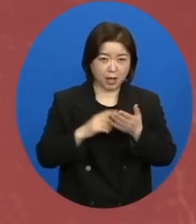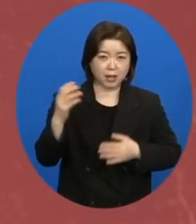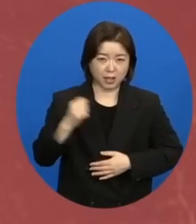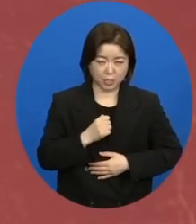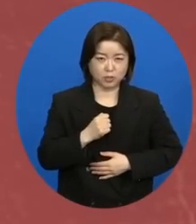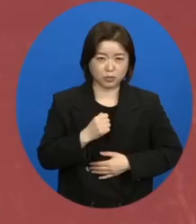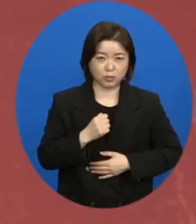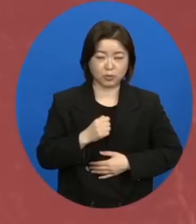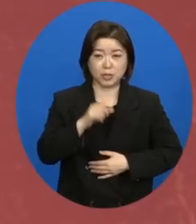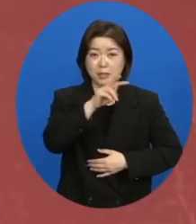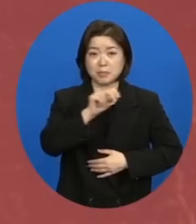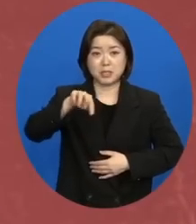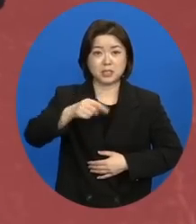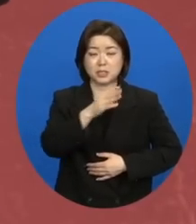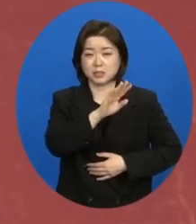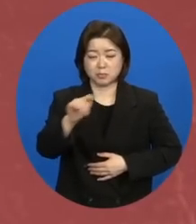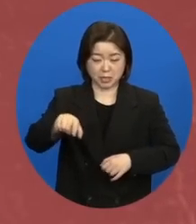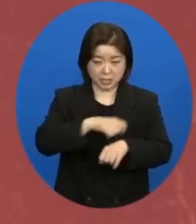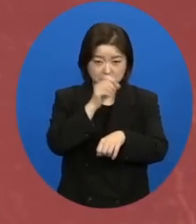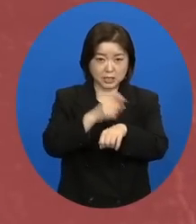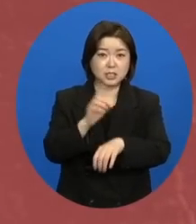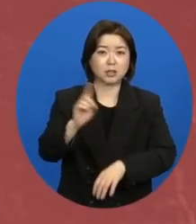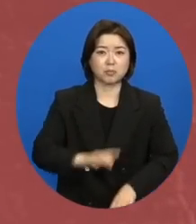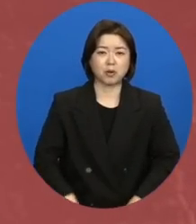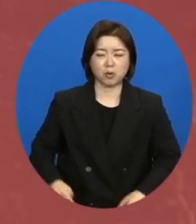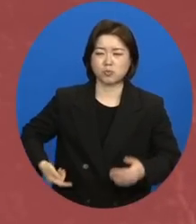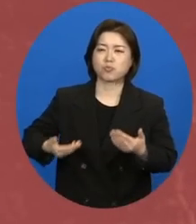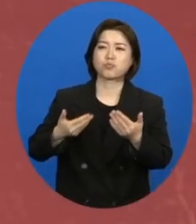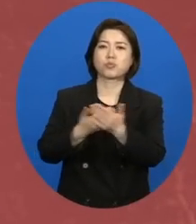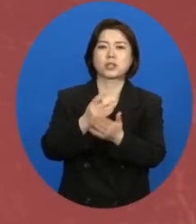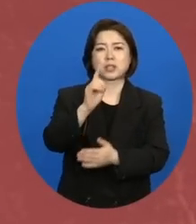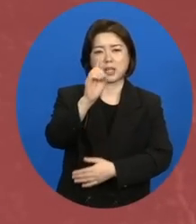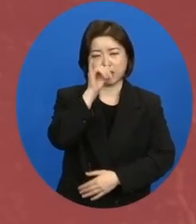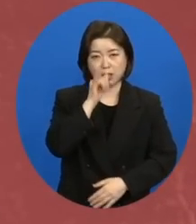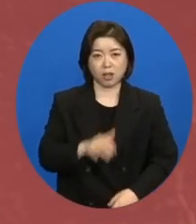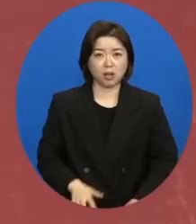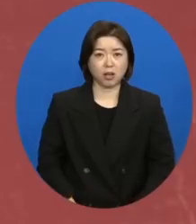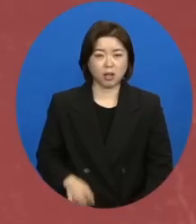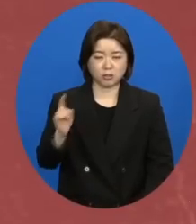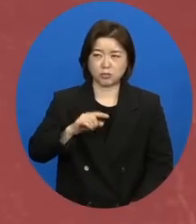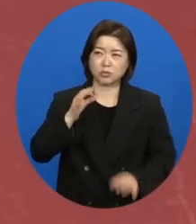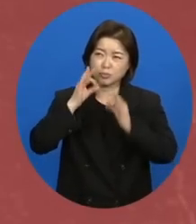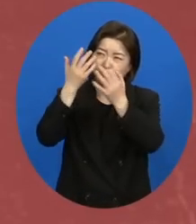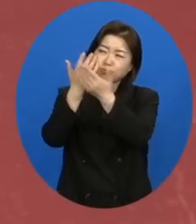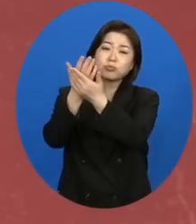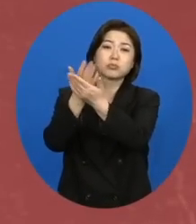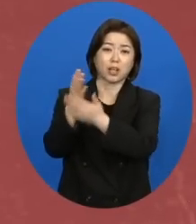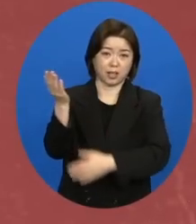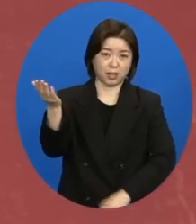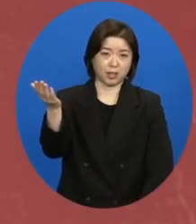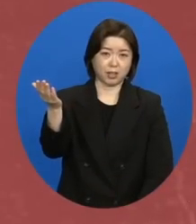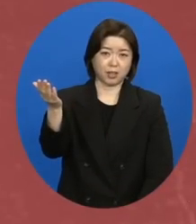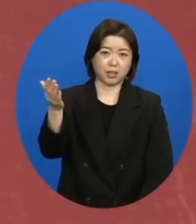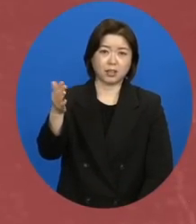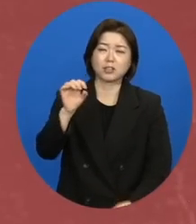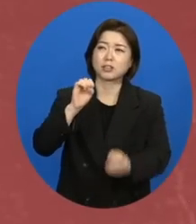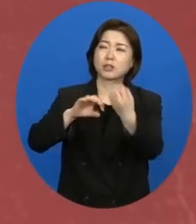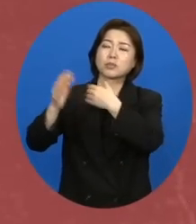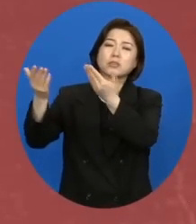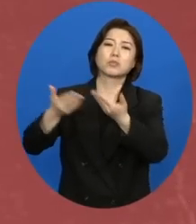기도의 특징이 뭐냐? 하나였어요. 회개하자고. 그리고 구하자고. 그러면